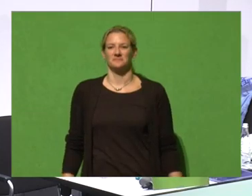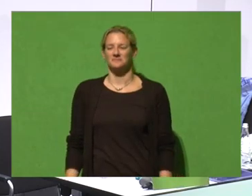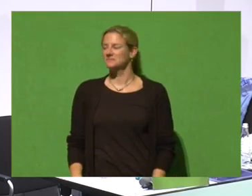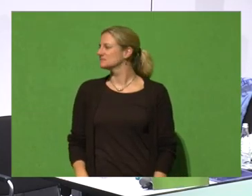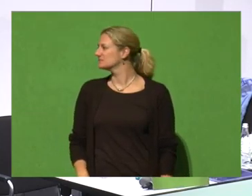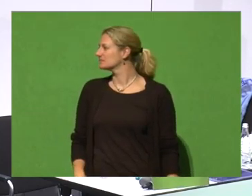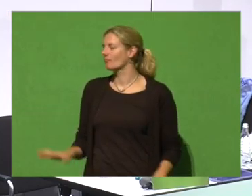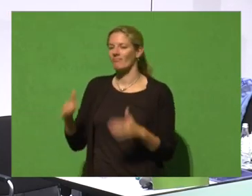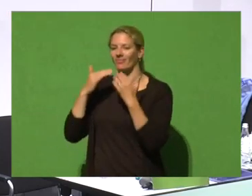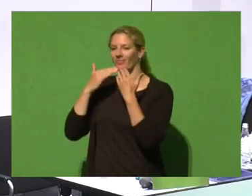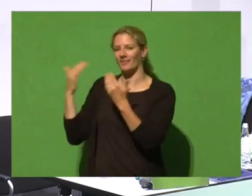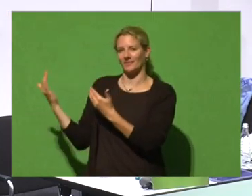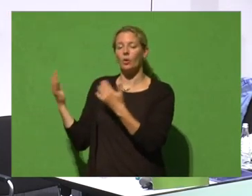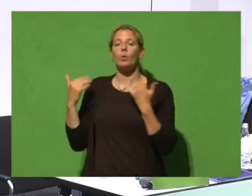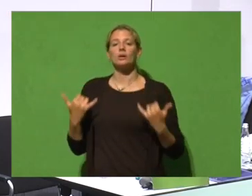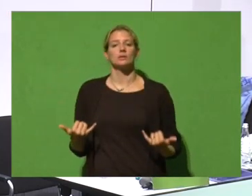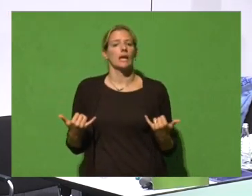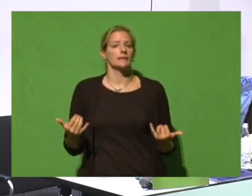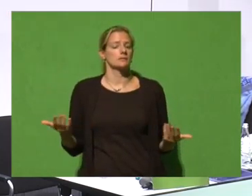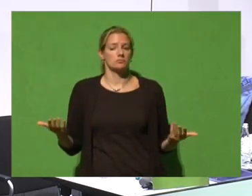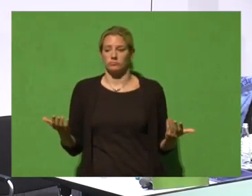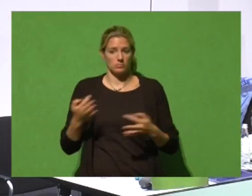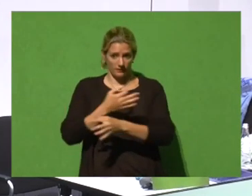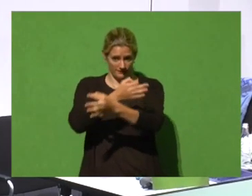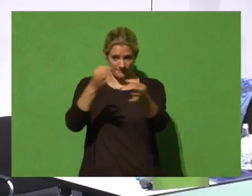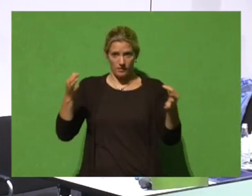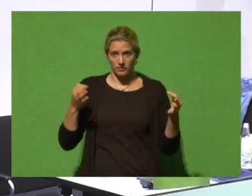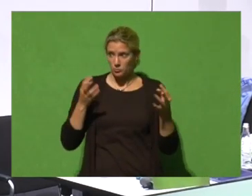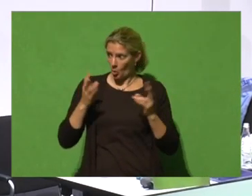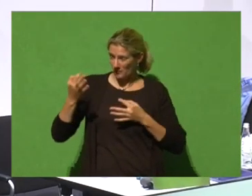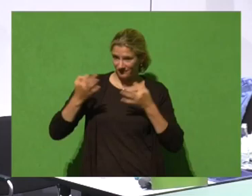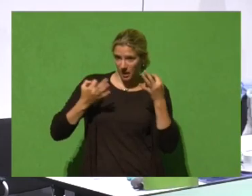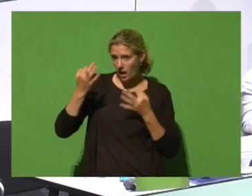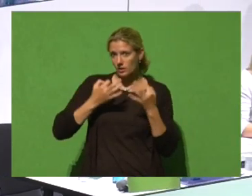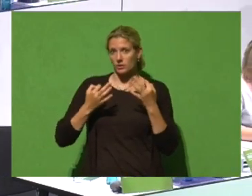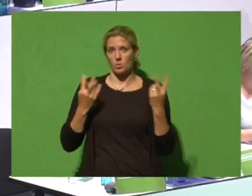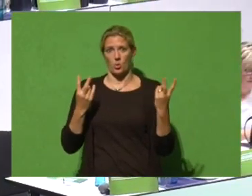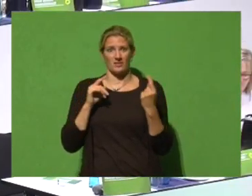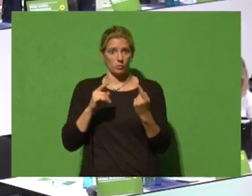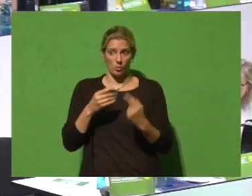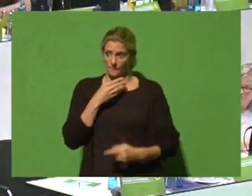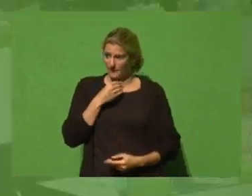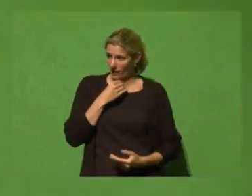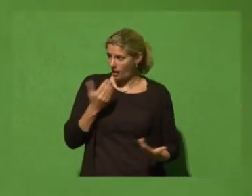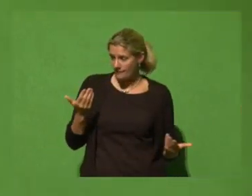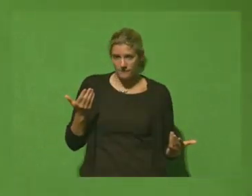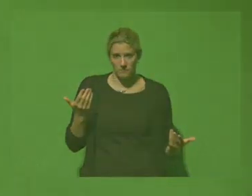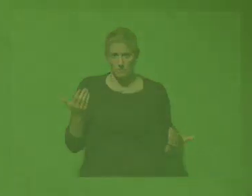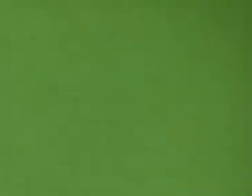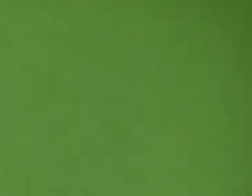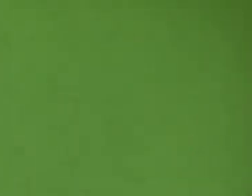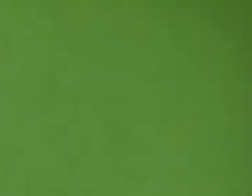Herzlichen Dank, John. Nun ist die Frage an euch, ob ihr noch Fragen oder Debattenbedarf seht zum